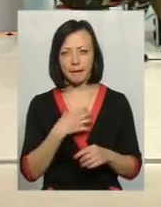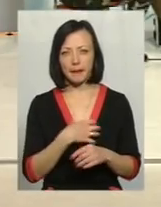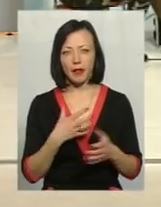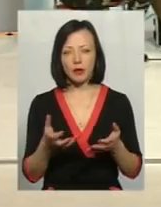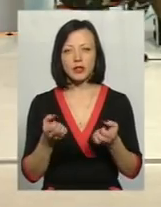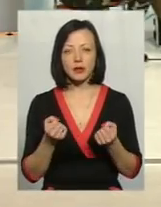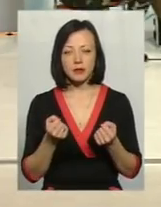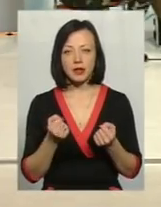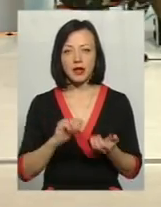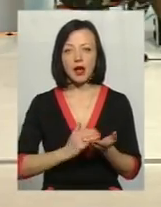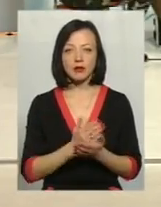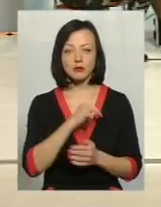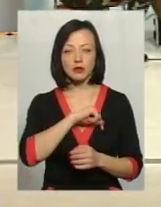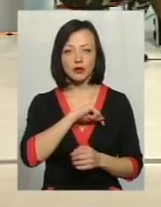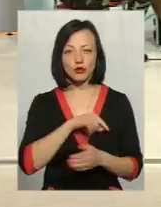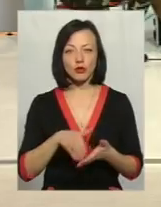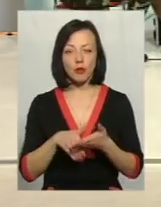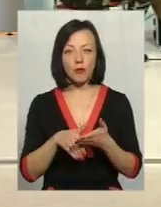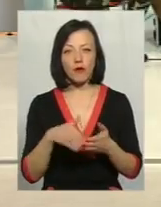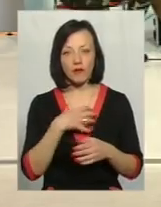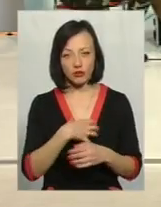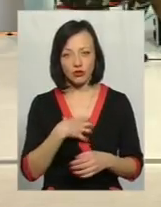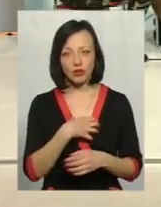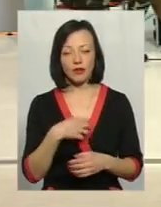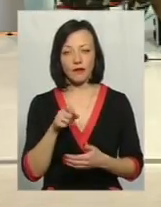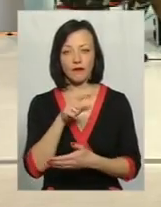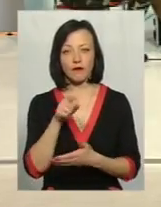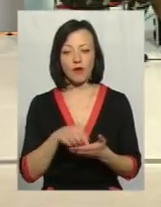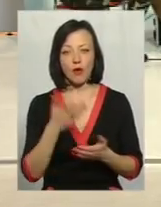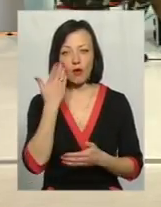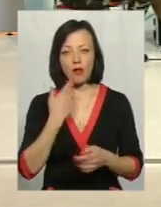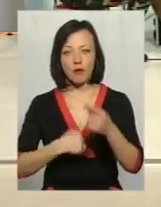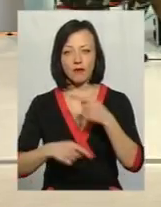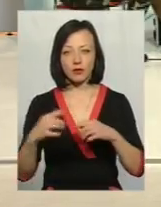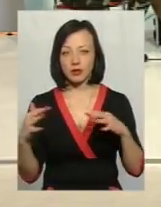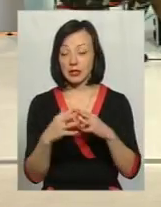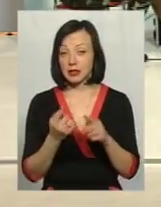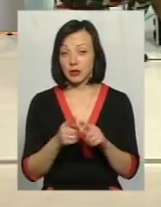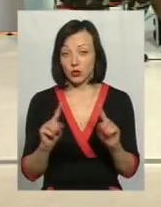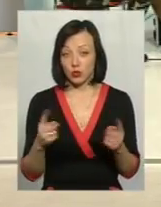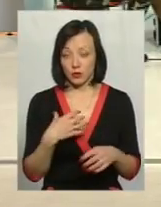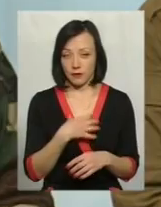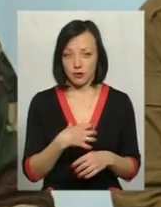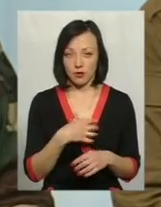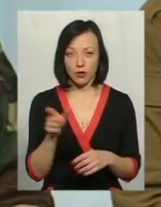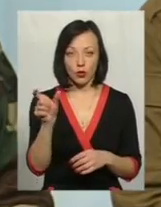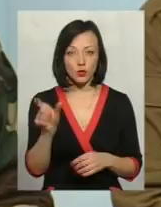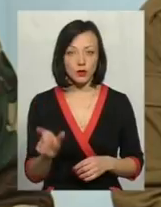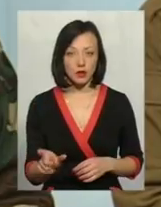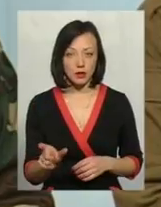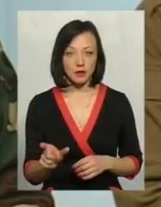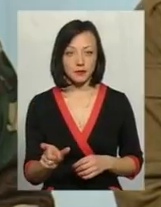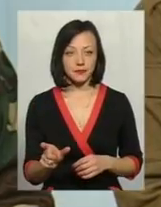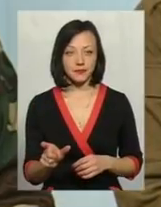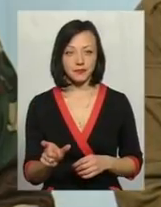отримати якісну психологічну допомогу після того, як прийшов з фронту? Це дуже важливо. Ну, людина...